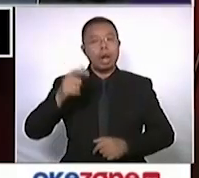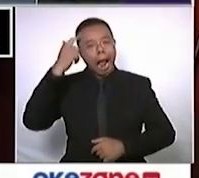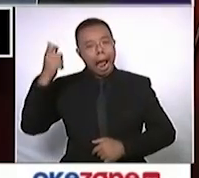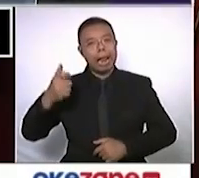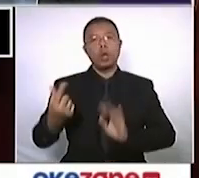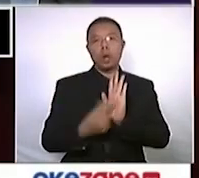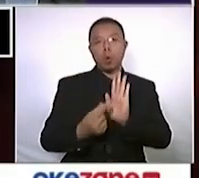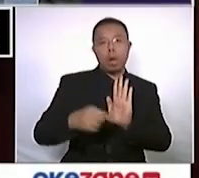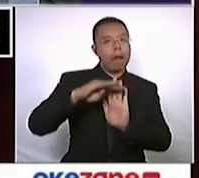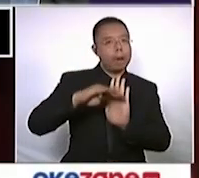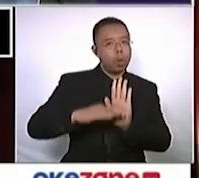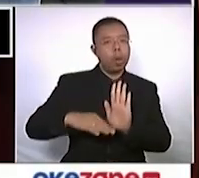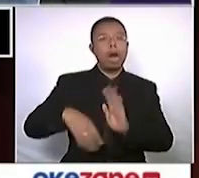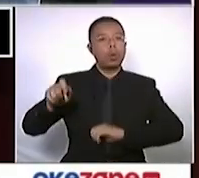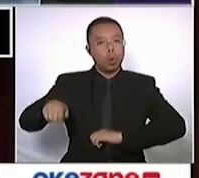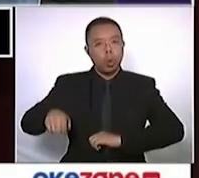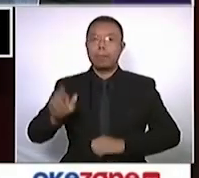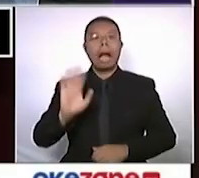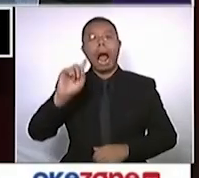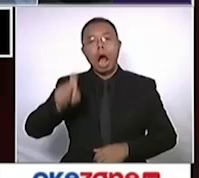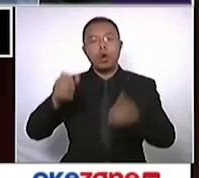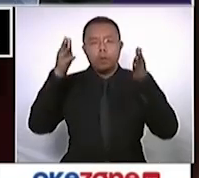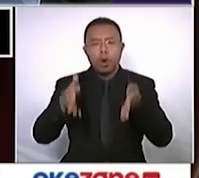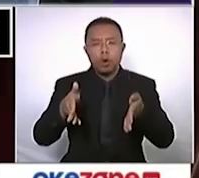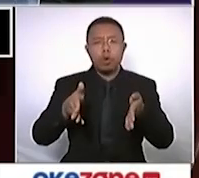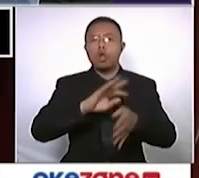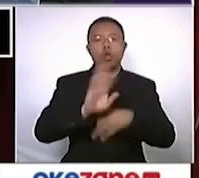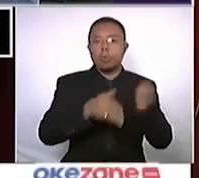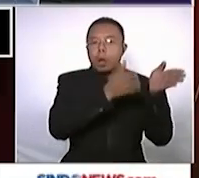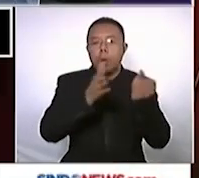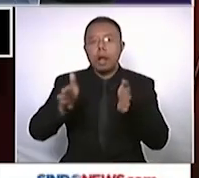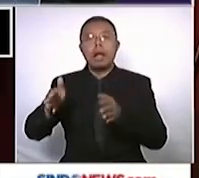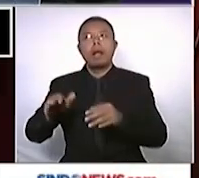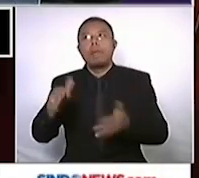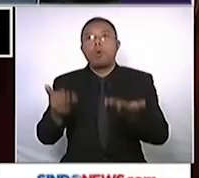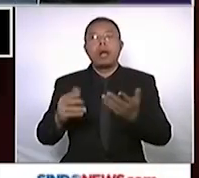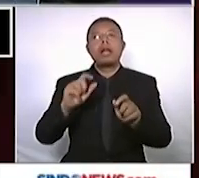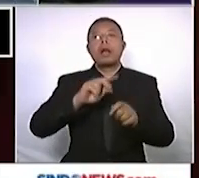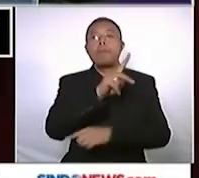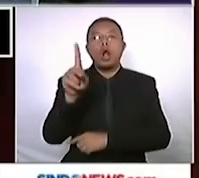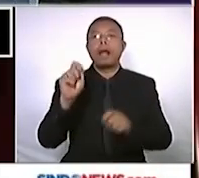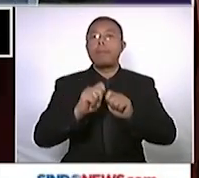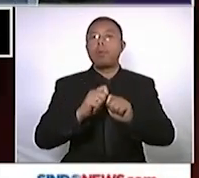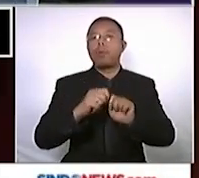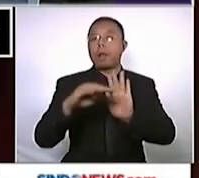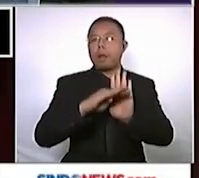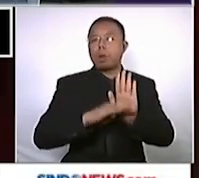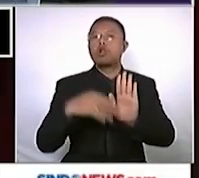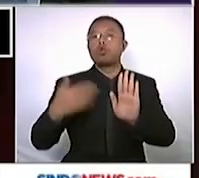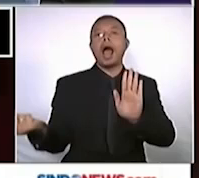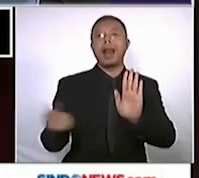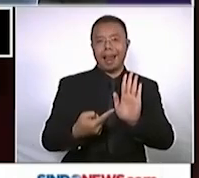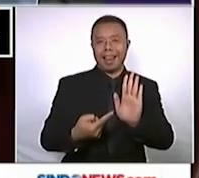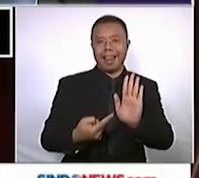orang ahli regulasi itu tidak harus spesifik satu persatu itu, kecuali proyek pembuatan regulasi itu sudah